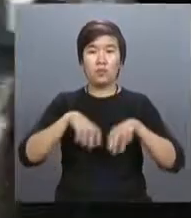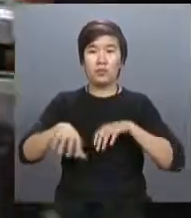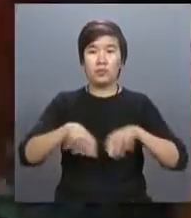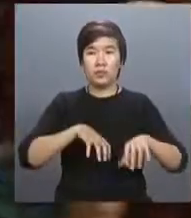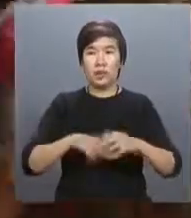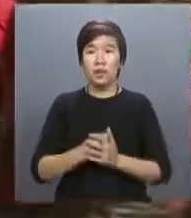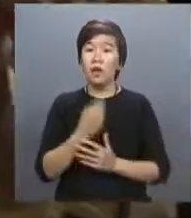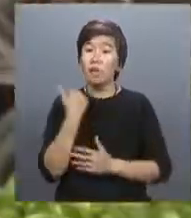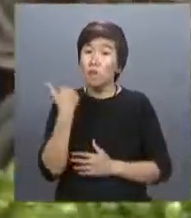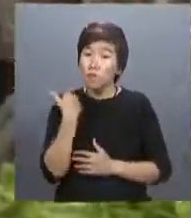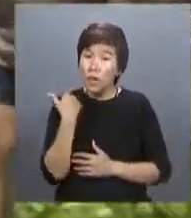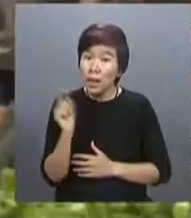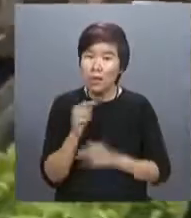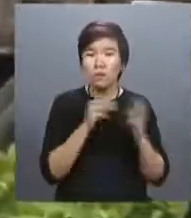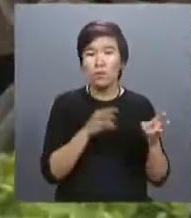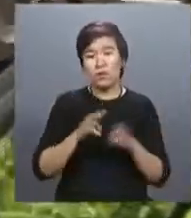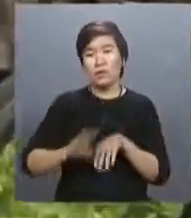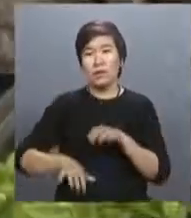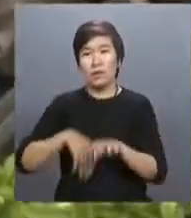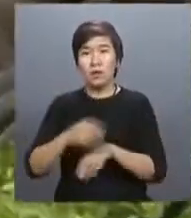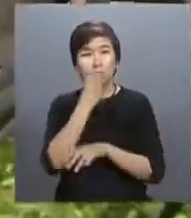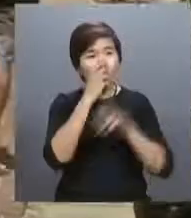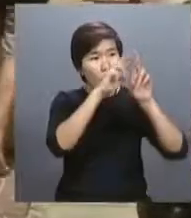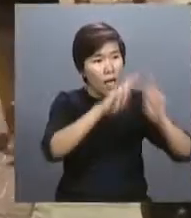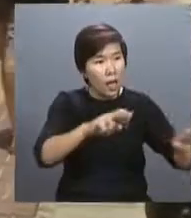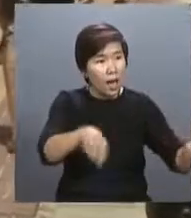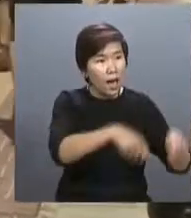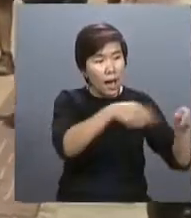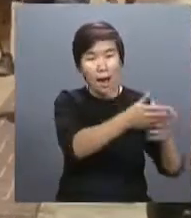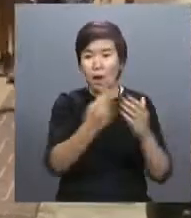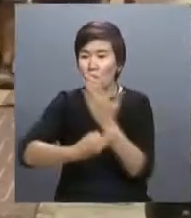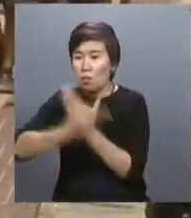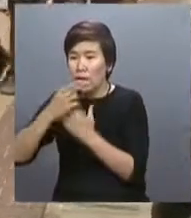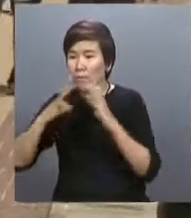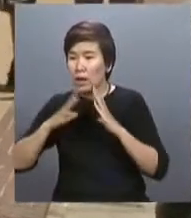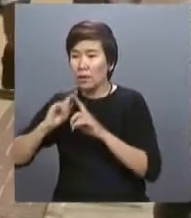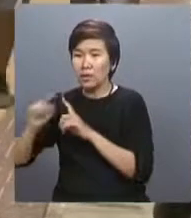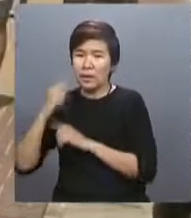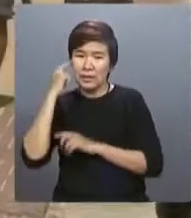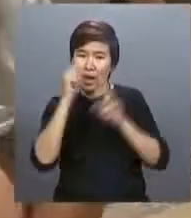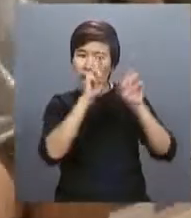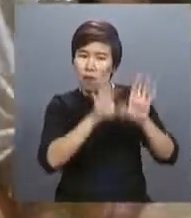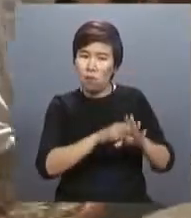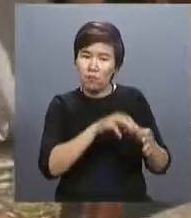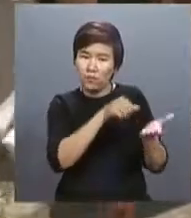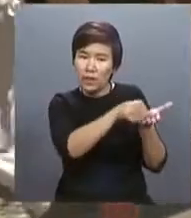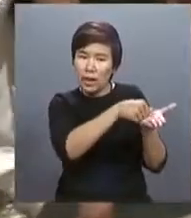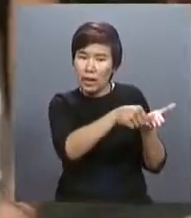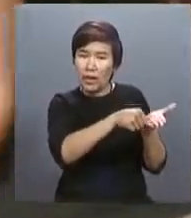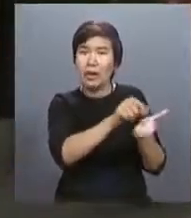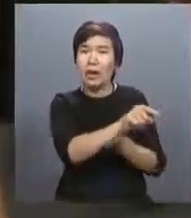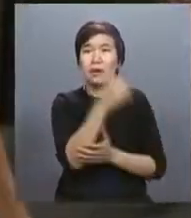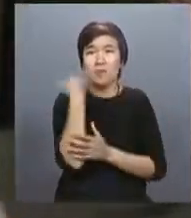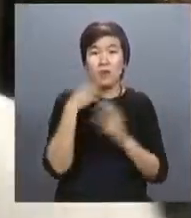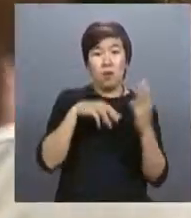าเข้าตรวจสอบและสำรวจร้านอาหารและโรงแรมทุกแห่งเพื่อจัดวางระบบบำบัดน้ำเสียที่ถูกต้องตั้งแต่ต้นทางโดยเฉพาะหมู่